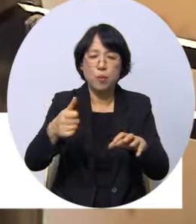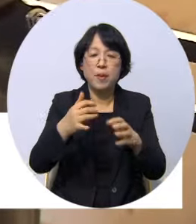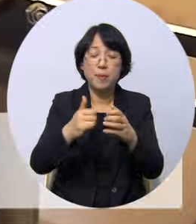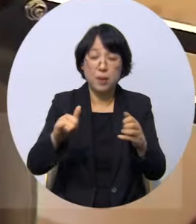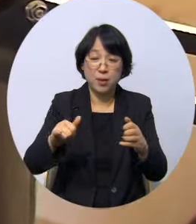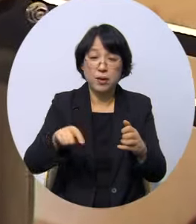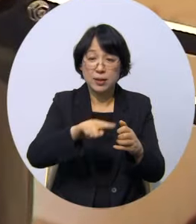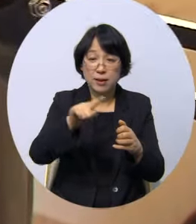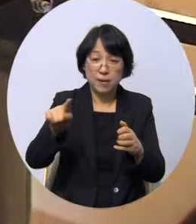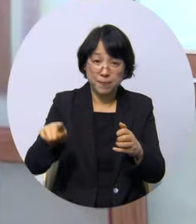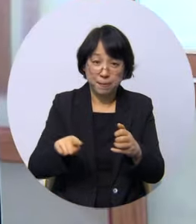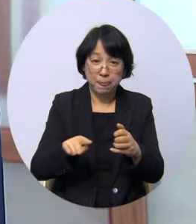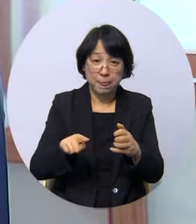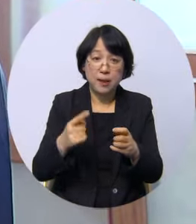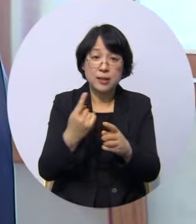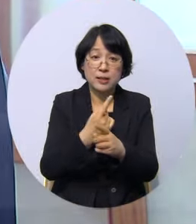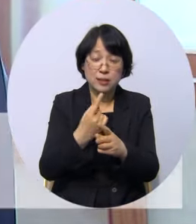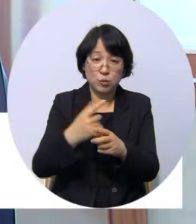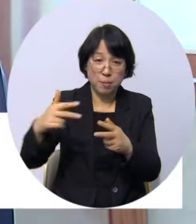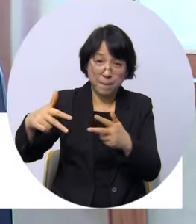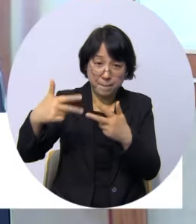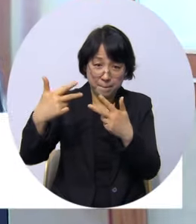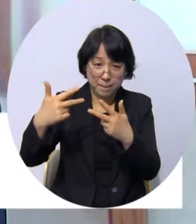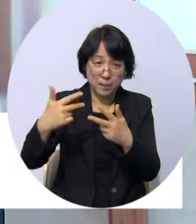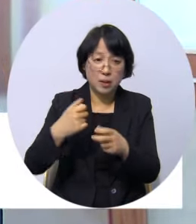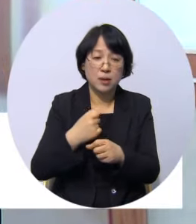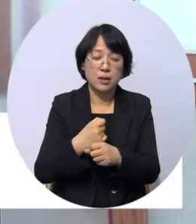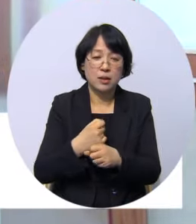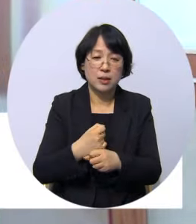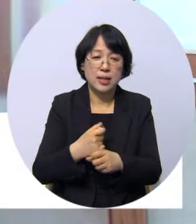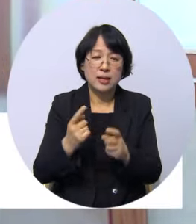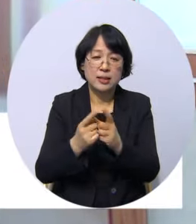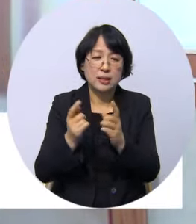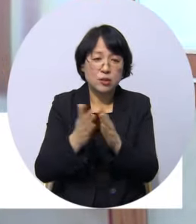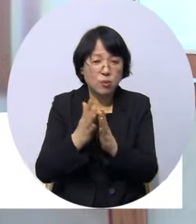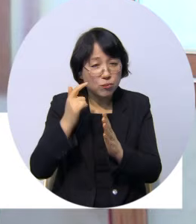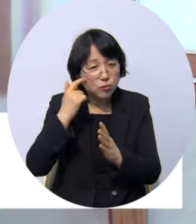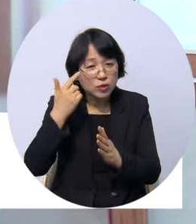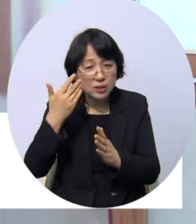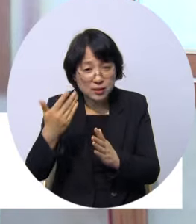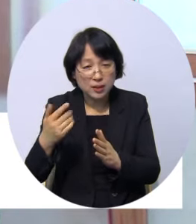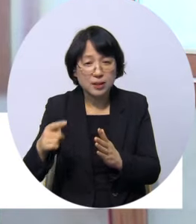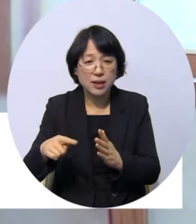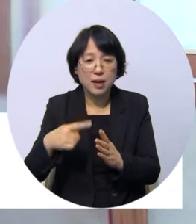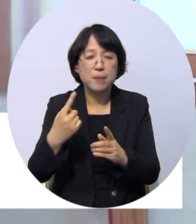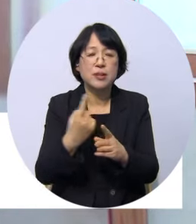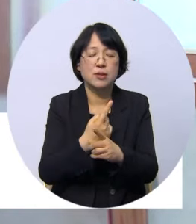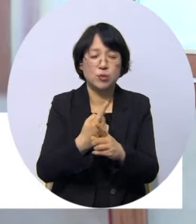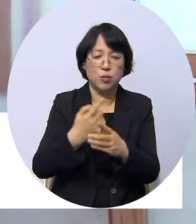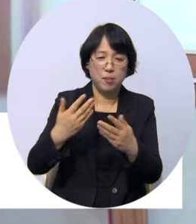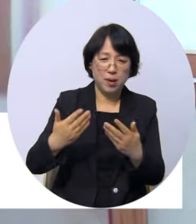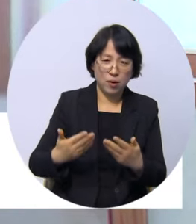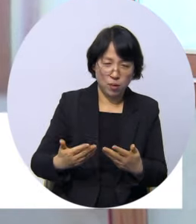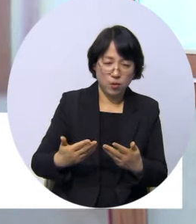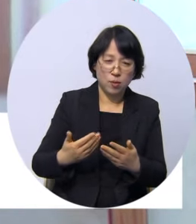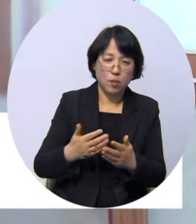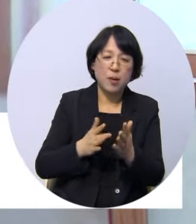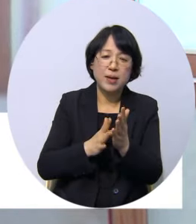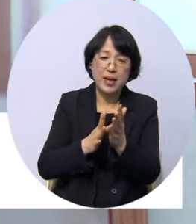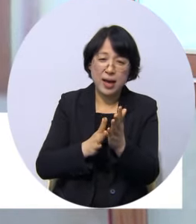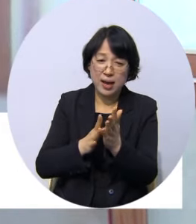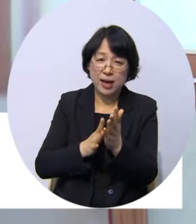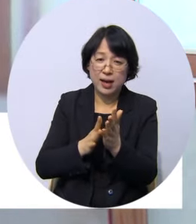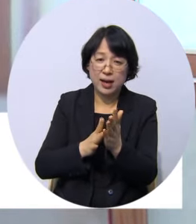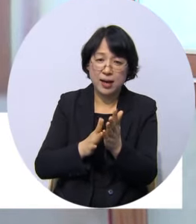대상으로 진행됩니다 직접 문진한 다음에 약 진료 받으시고 또 처방 받으셔서 실제 약까지